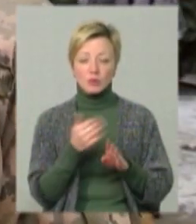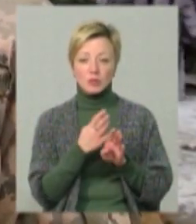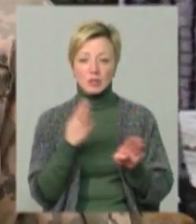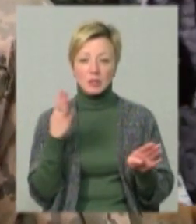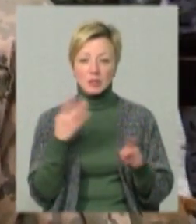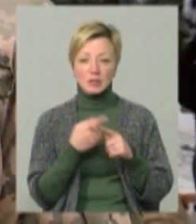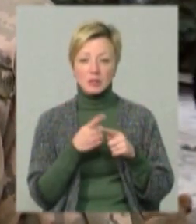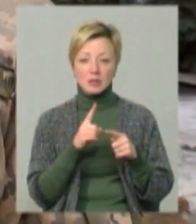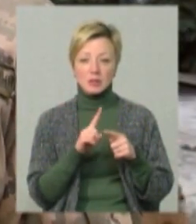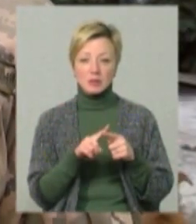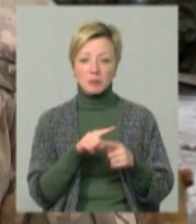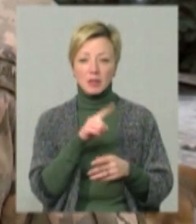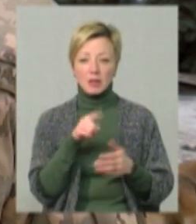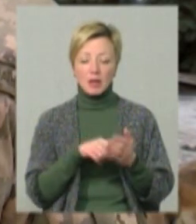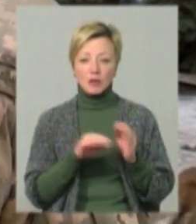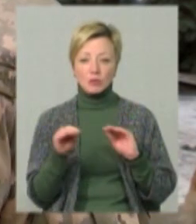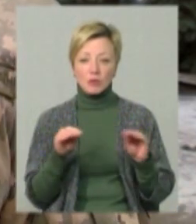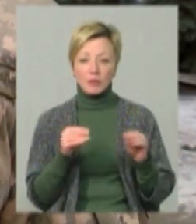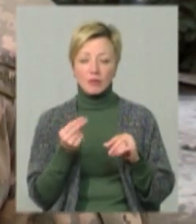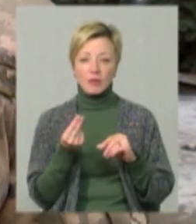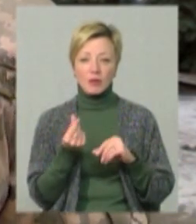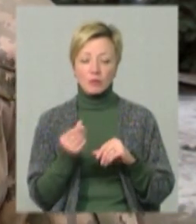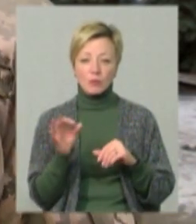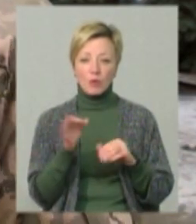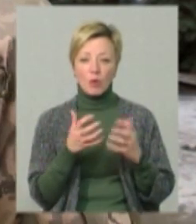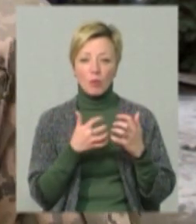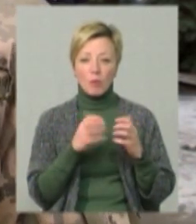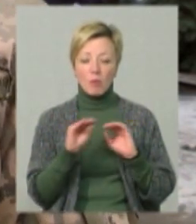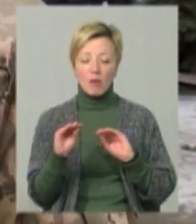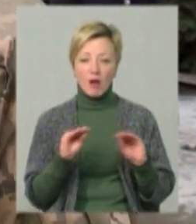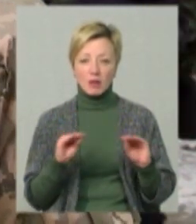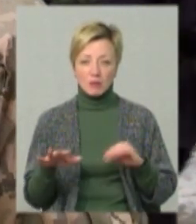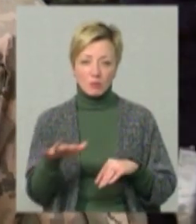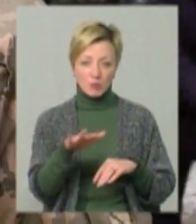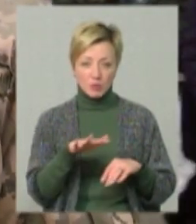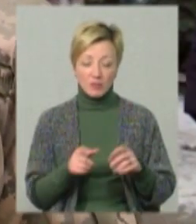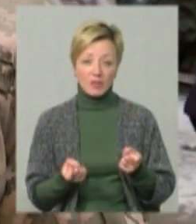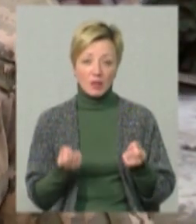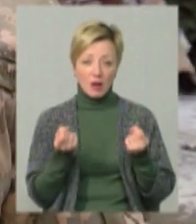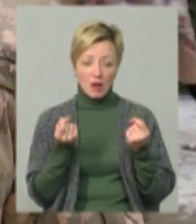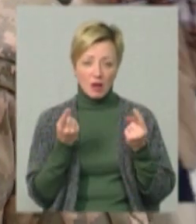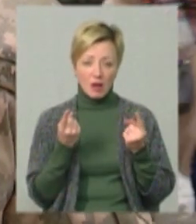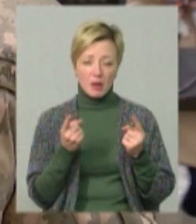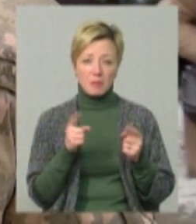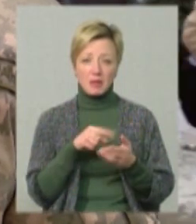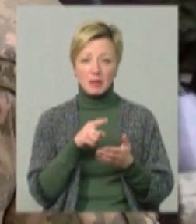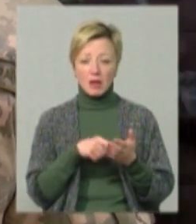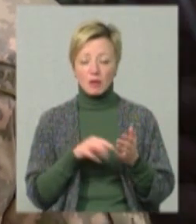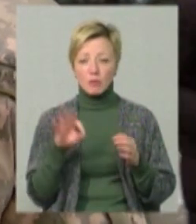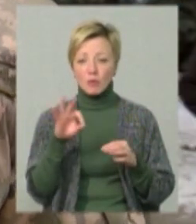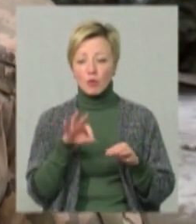це слідується з розміщенням питання. Потім з фінансуванням щодо обладнання цих приміщень. Ви розумієте, що виникає питання по розміщенню